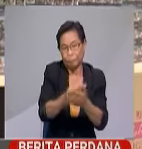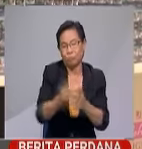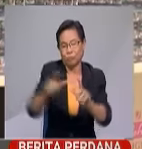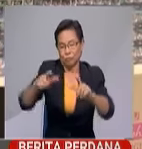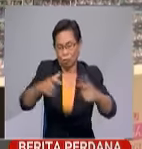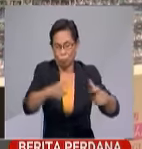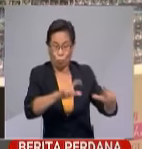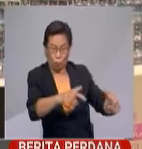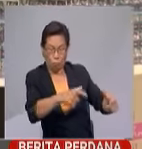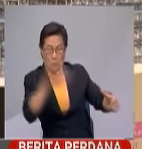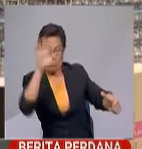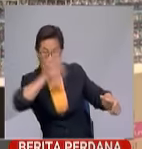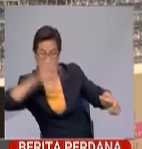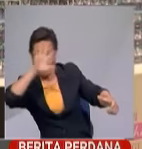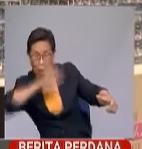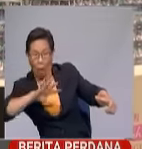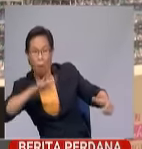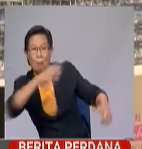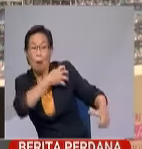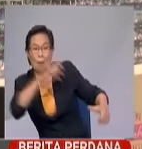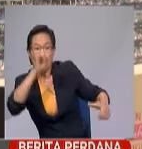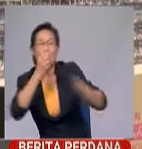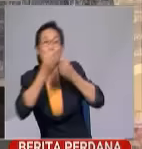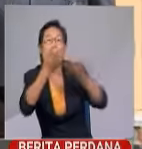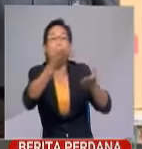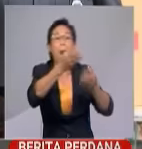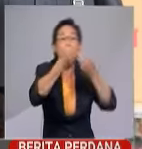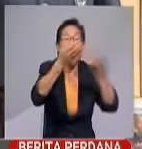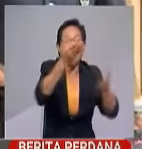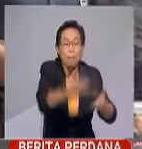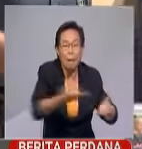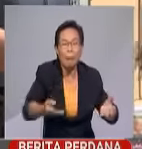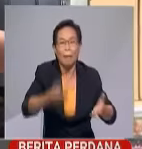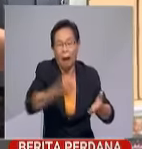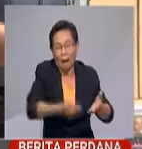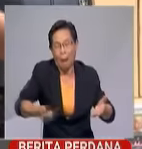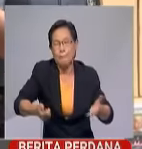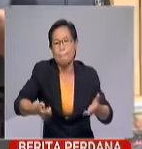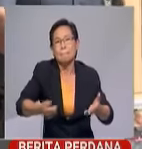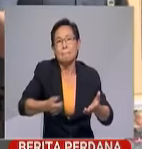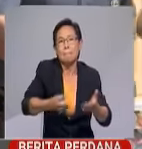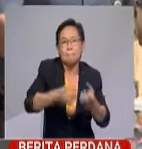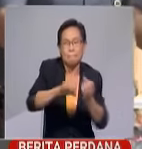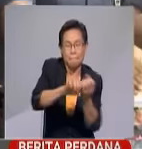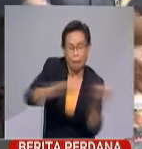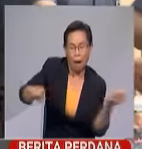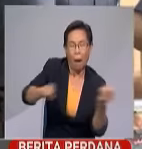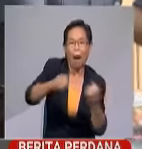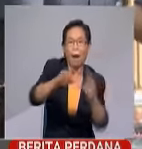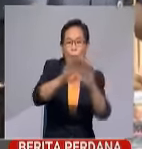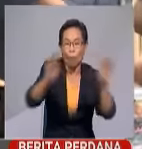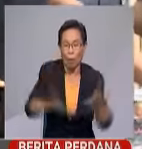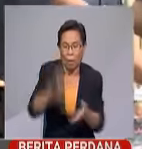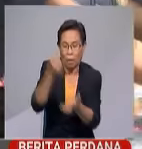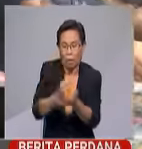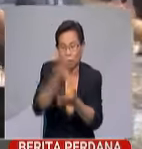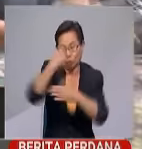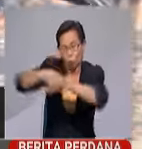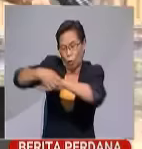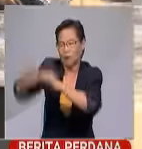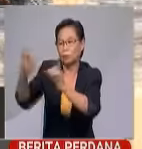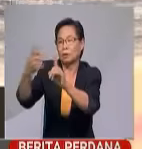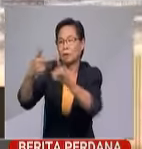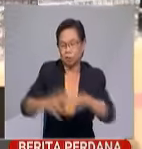Sindikat itu cuba mengaburi pihak berkuasa dengan mengisytiharkan barangan sebagai peralatan paip dalam borang kastam untuk diekspor ke